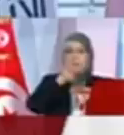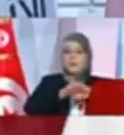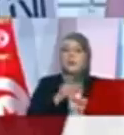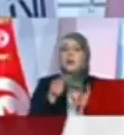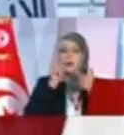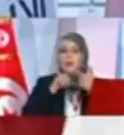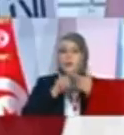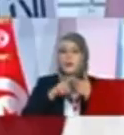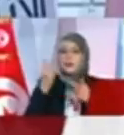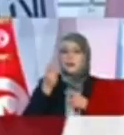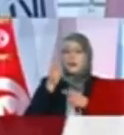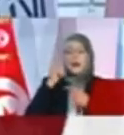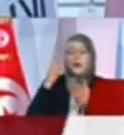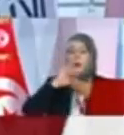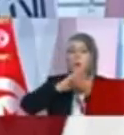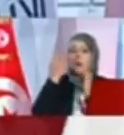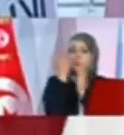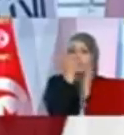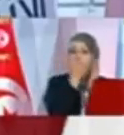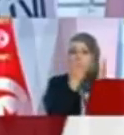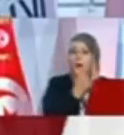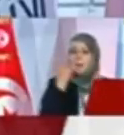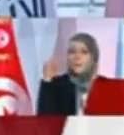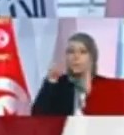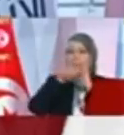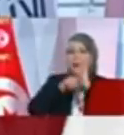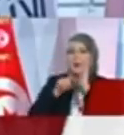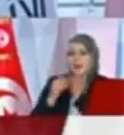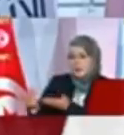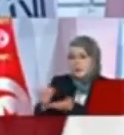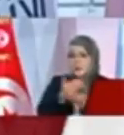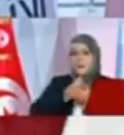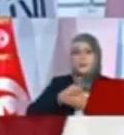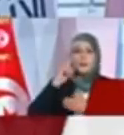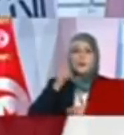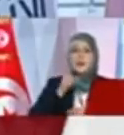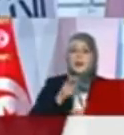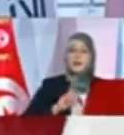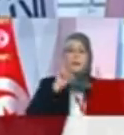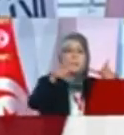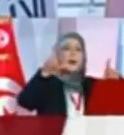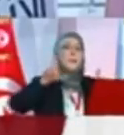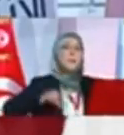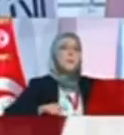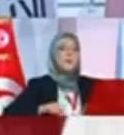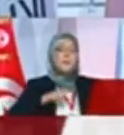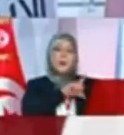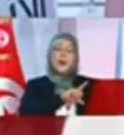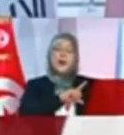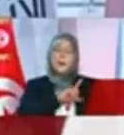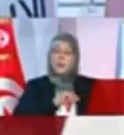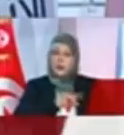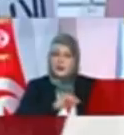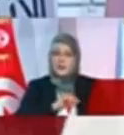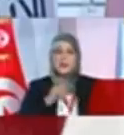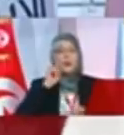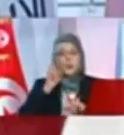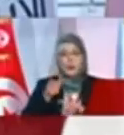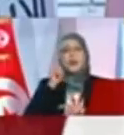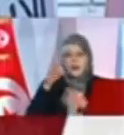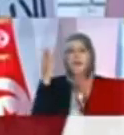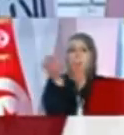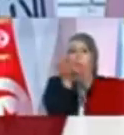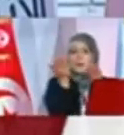ثم إزالة المخالفات في مرحلة لاحقة، ووصولا إلى تعهيد النيابة العمومية بمحاضر المخالفات التي